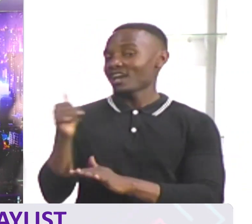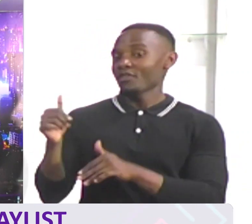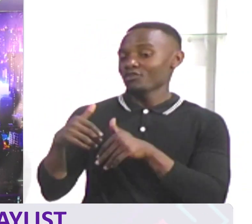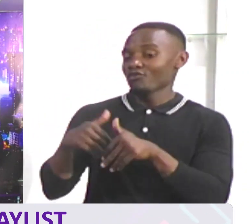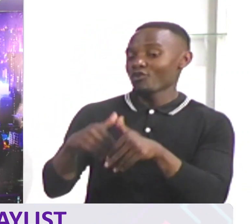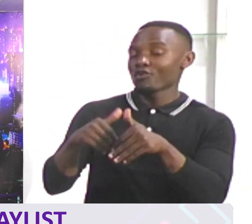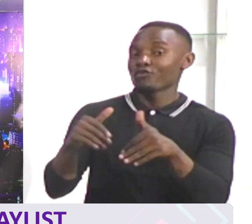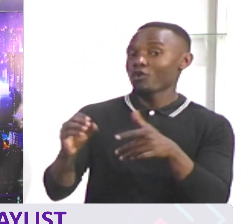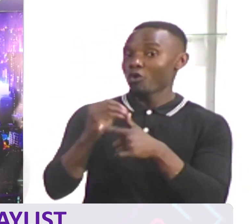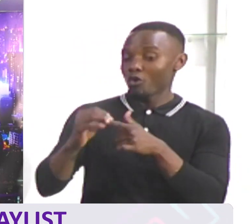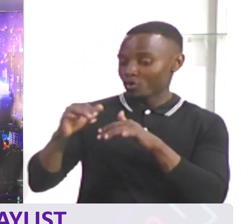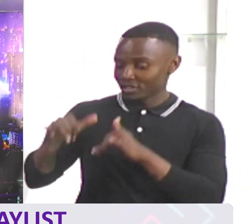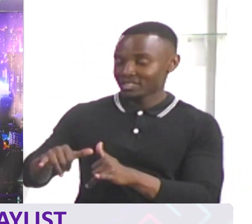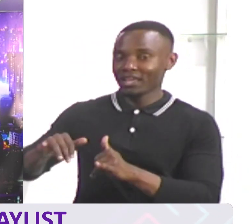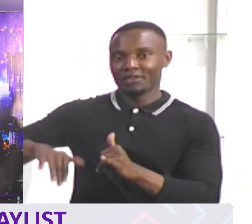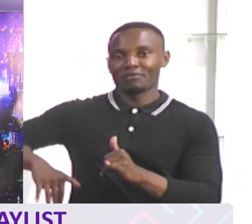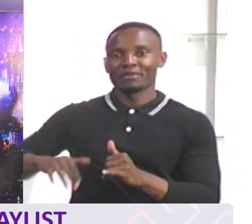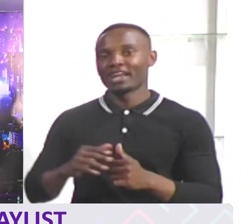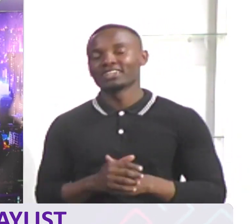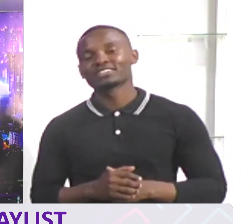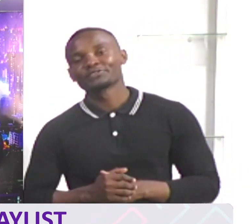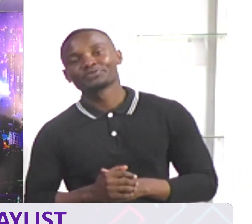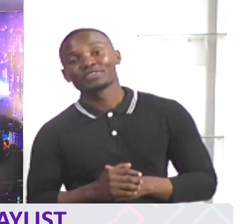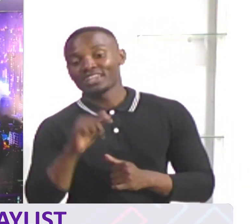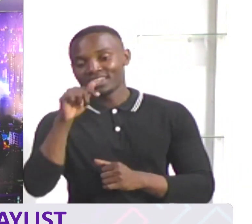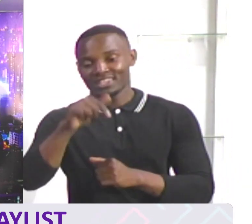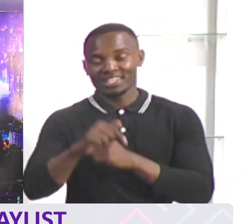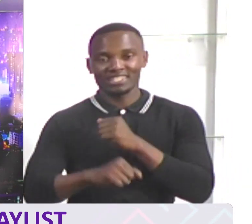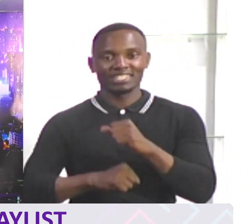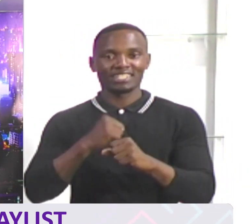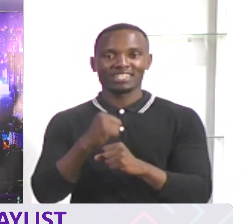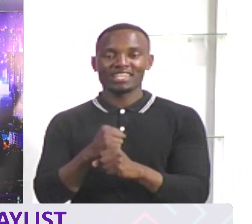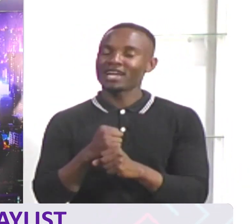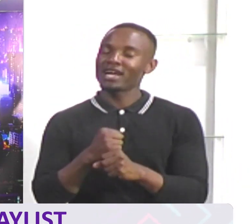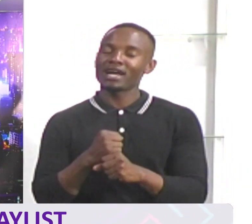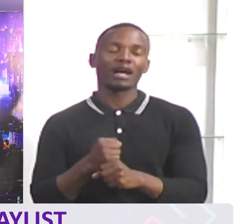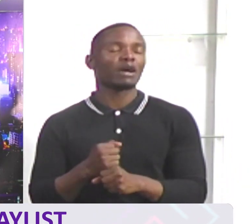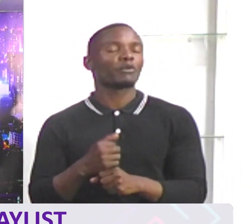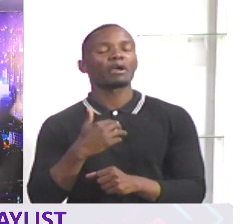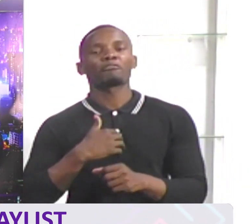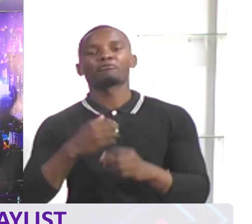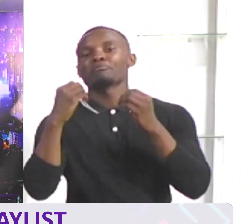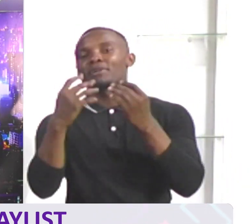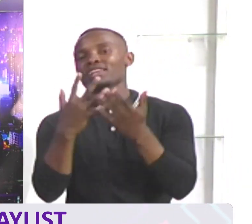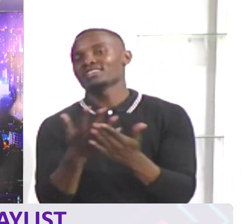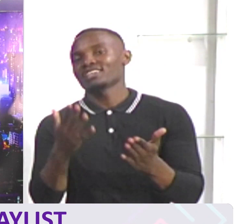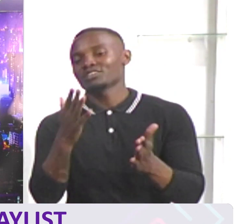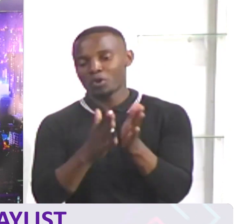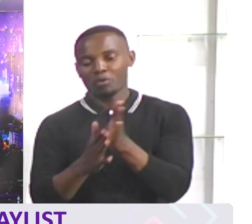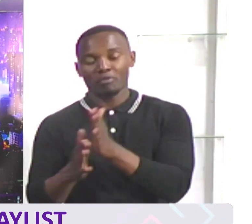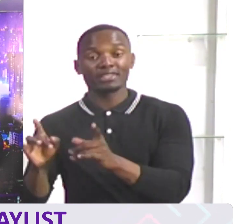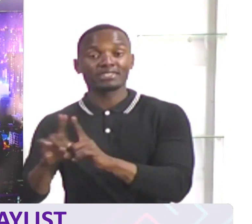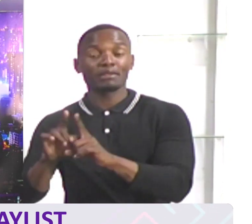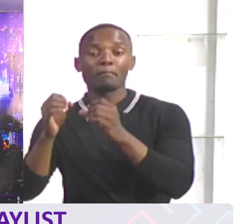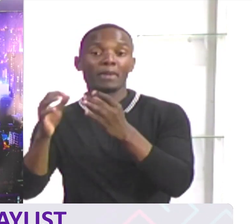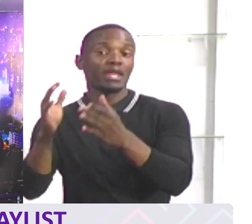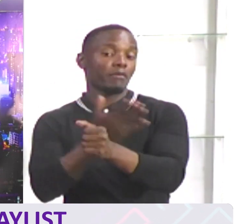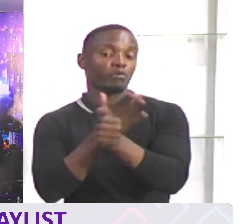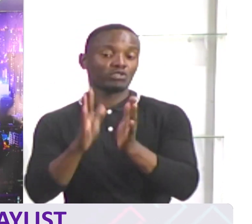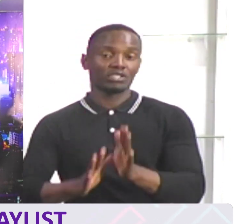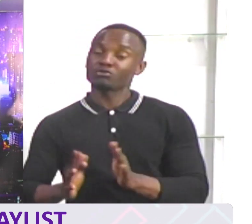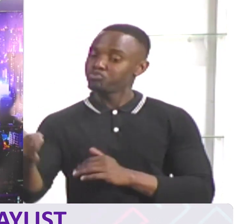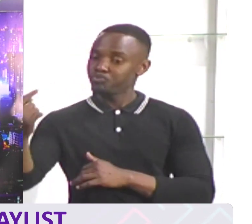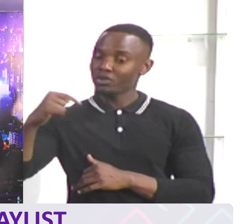nyuma. Natuagi kuwacho. Definitely. So this year we have a lot of conversation to come through. Pia vile mwambie wasanii wengi wako either kukam tu kutuambia